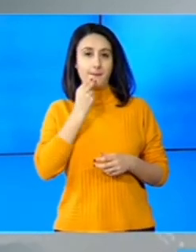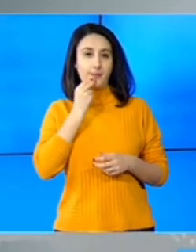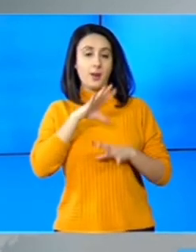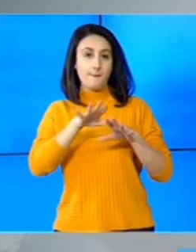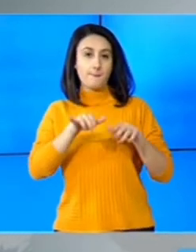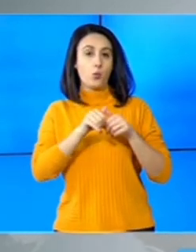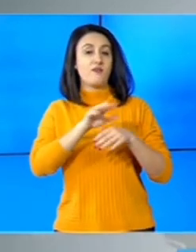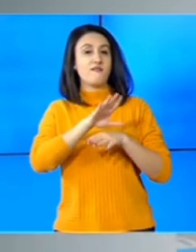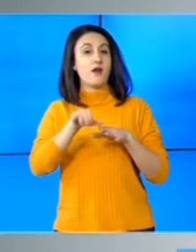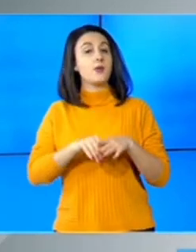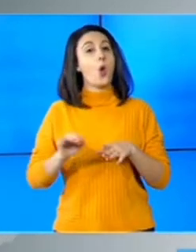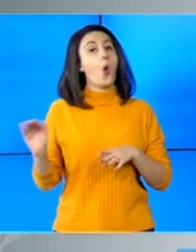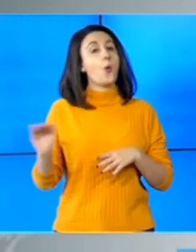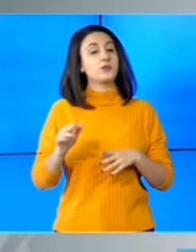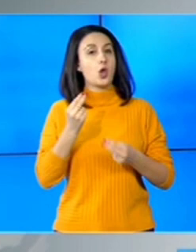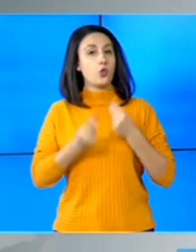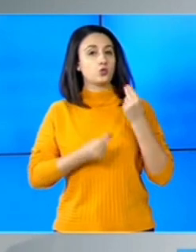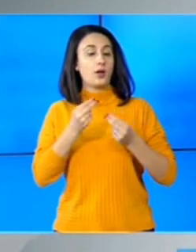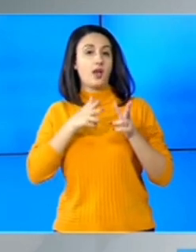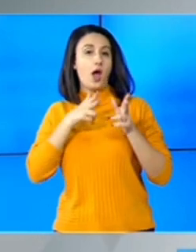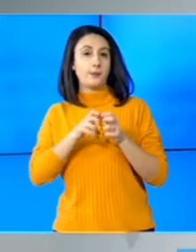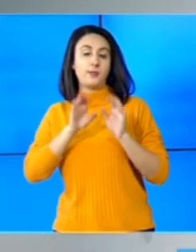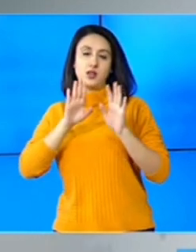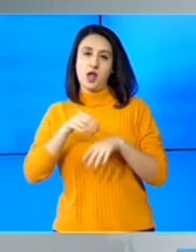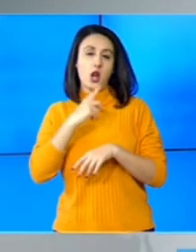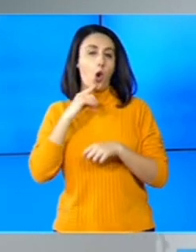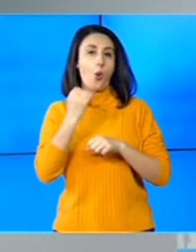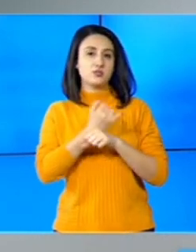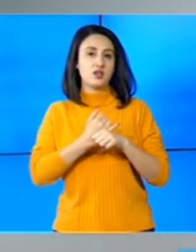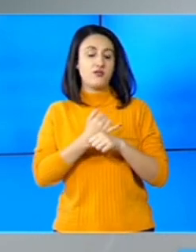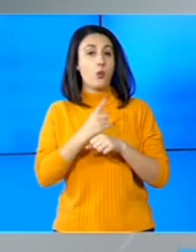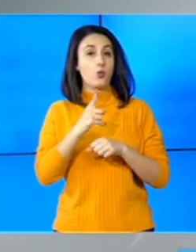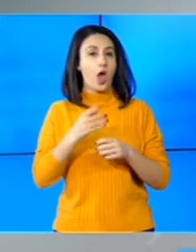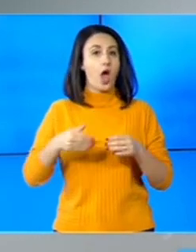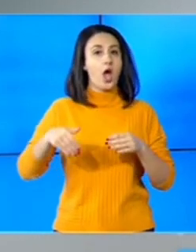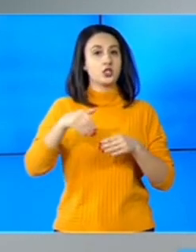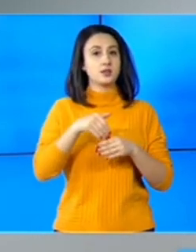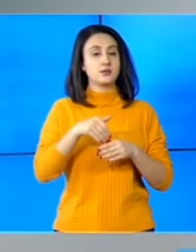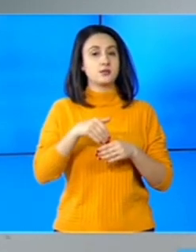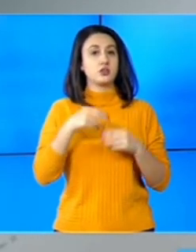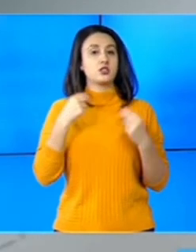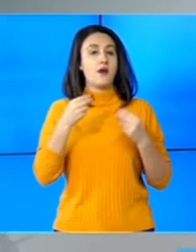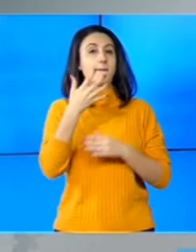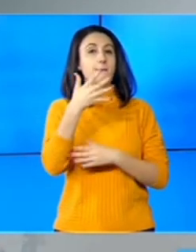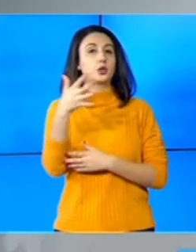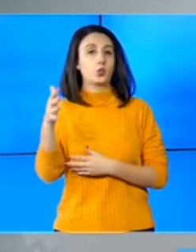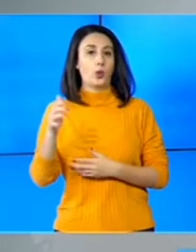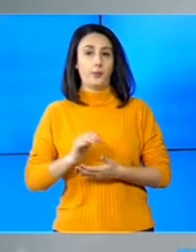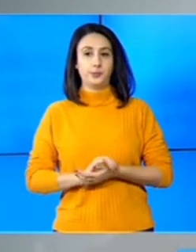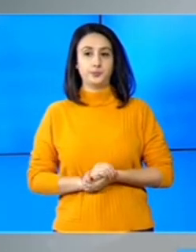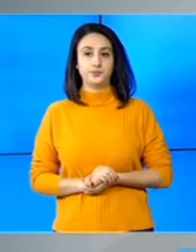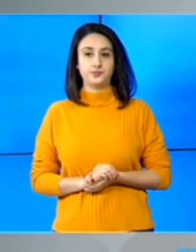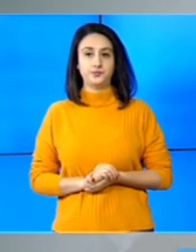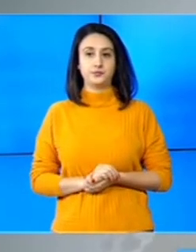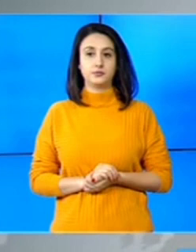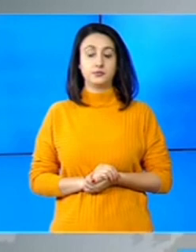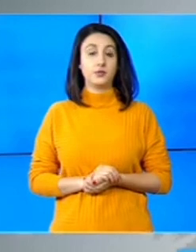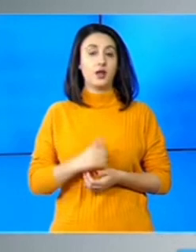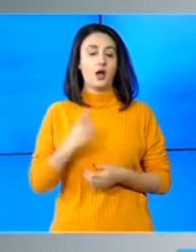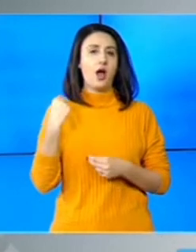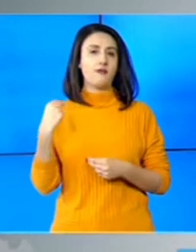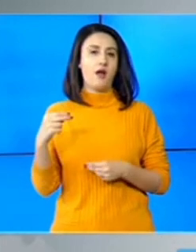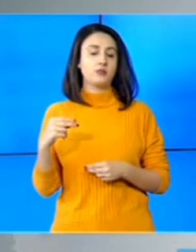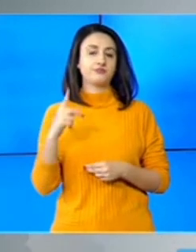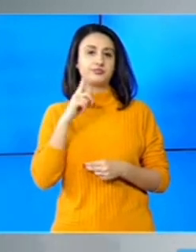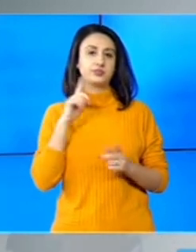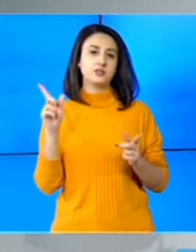împreună cu familia. Copiii s-ar fi jucat cu o armă lăsată nesupravegheată de un angajat al ocolului silvic. O ieșire la iarbă verde